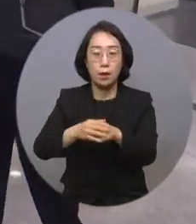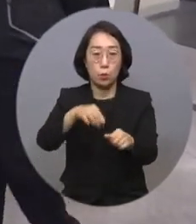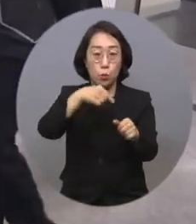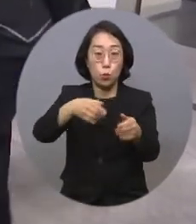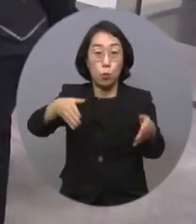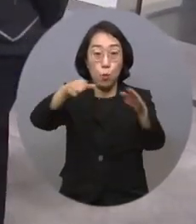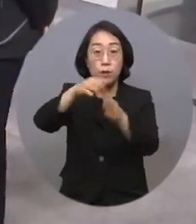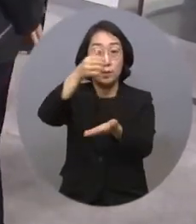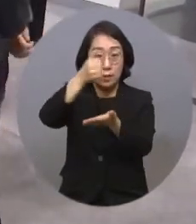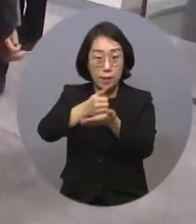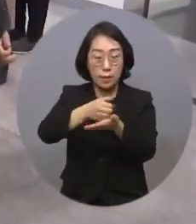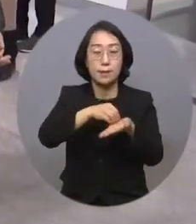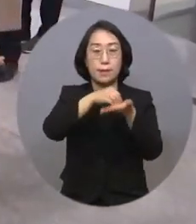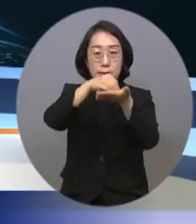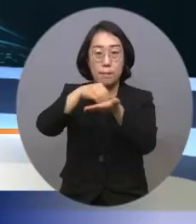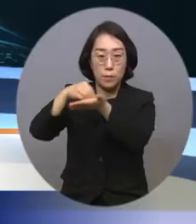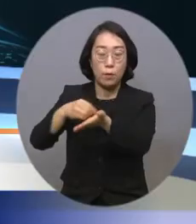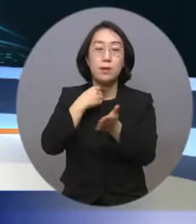여수해양경찰교육원장이 참석했습니다.